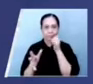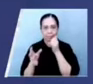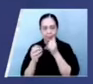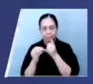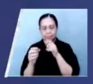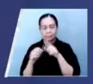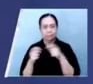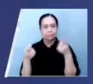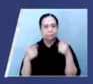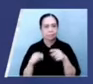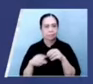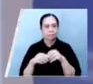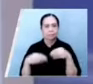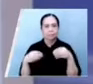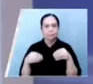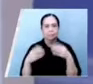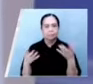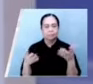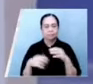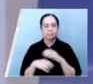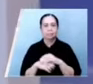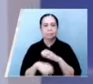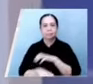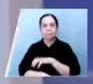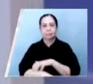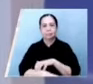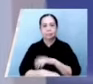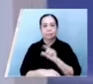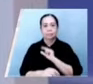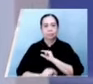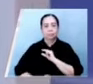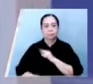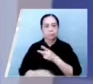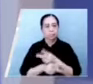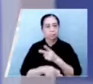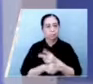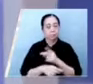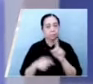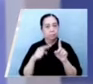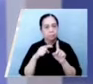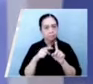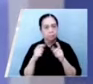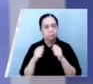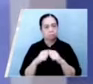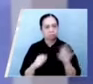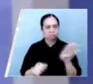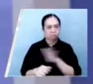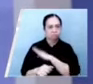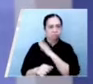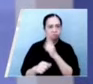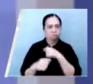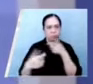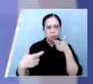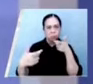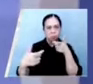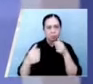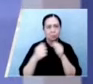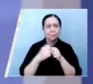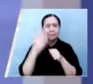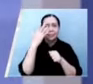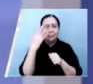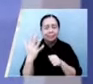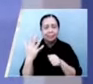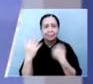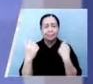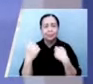sa isang tindahan sa Makati. Ang gwardiya kasing nagbabantay roon, matapang na nakipagbarilan sa limang hold-upper